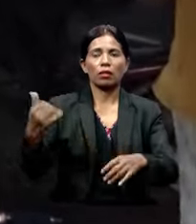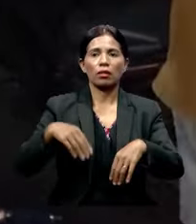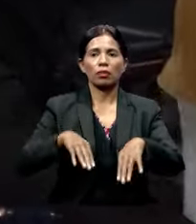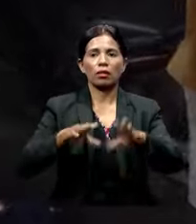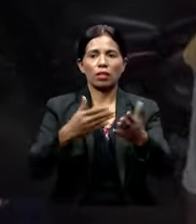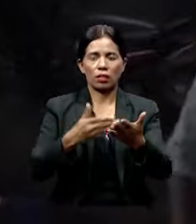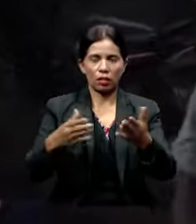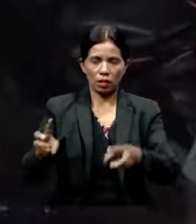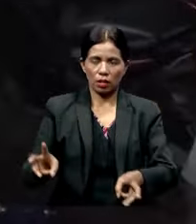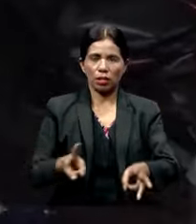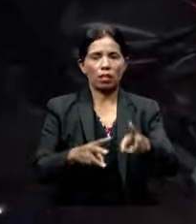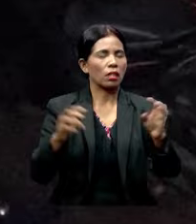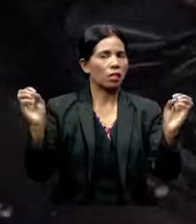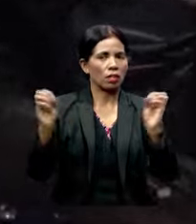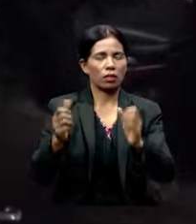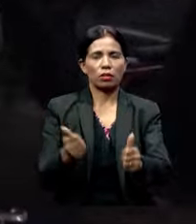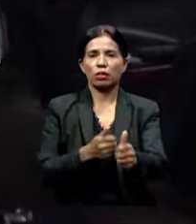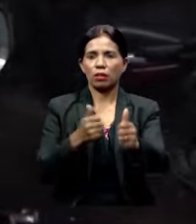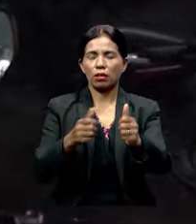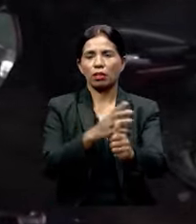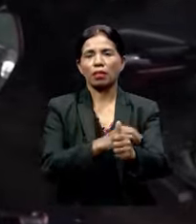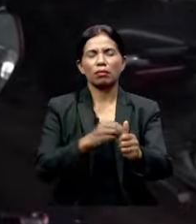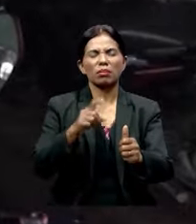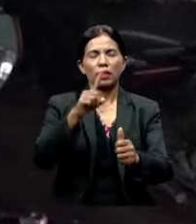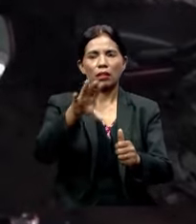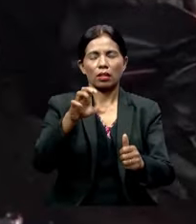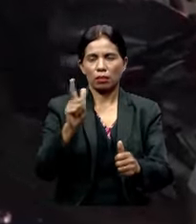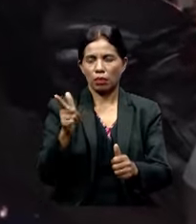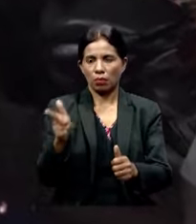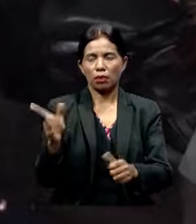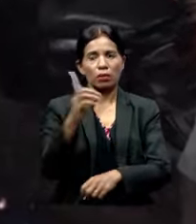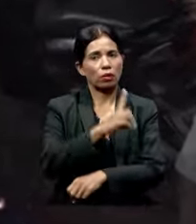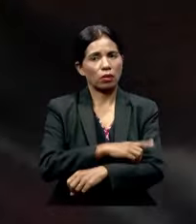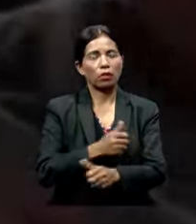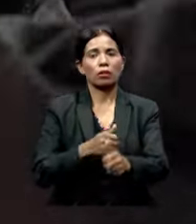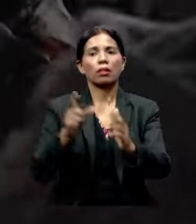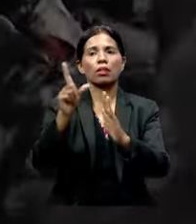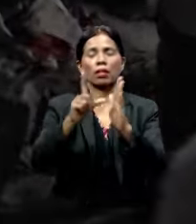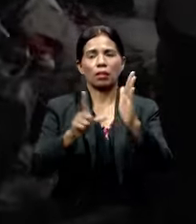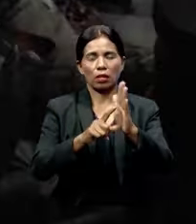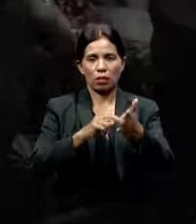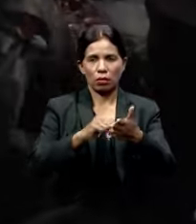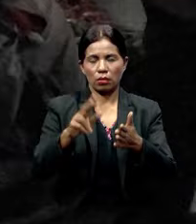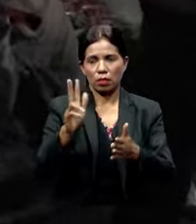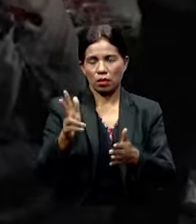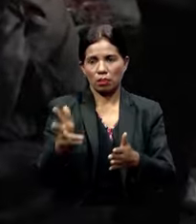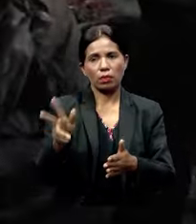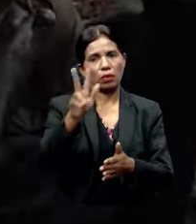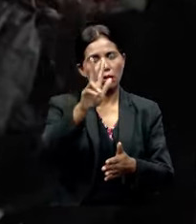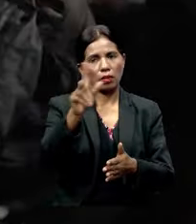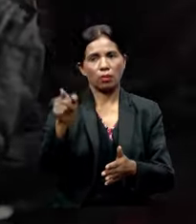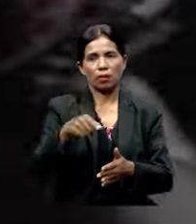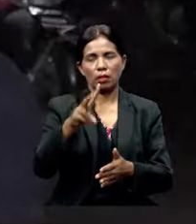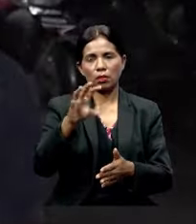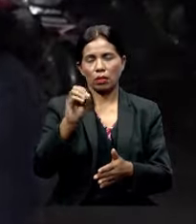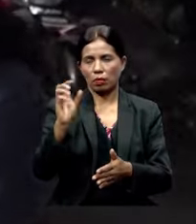e Adalang Nining, Laos também dune mandato 120 dias, mas bem, baseia ba decreto lei número tolo nolo resin tolo bara rua nolo